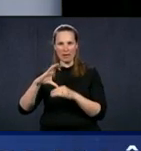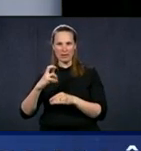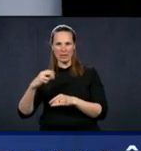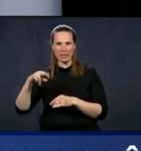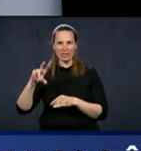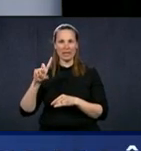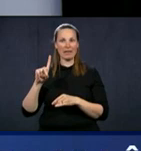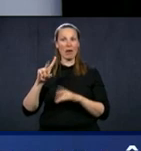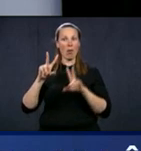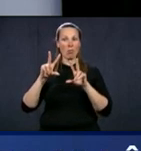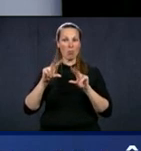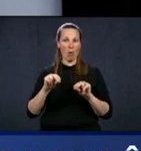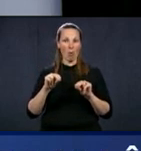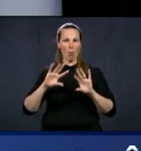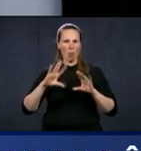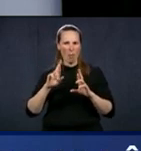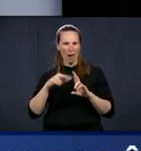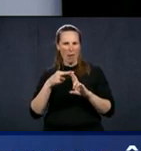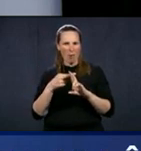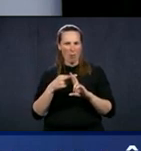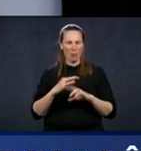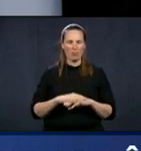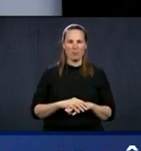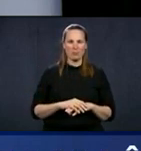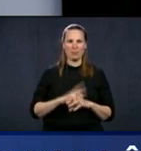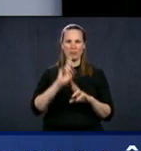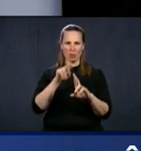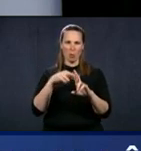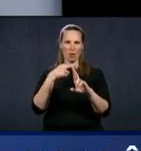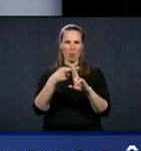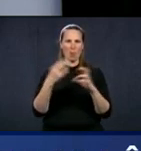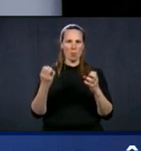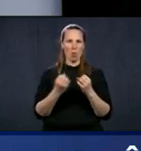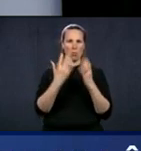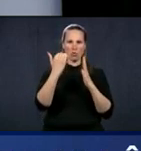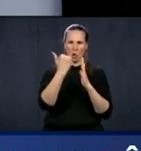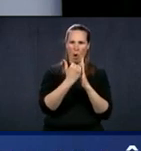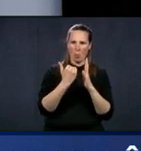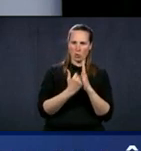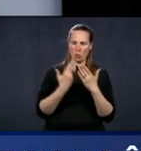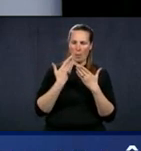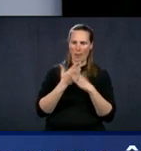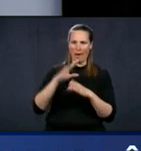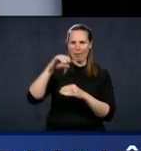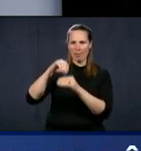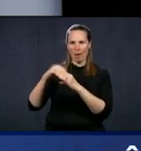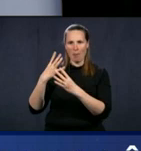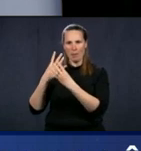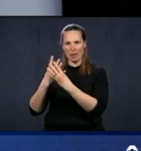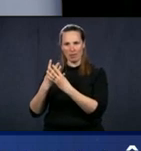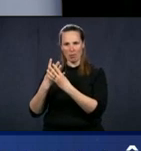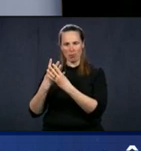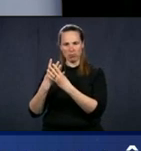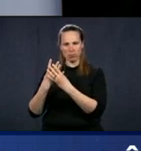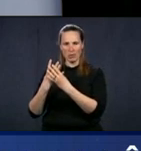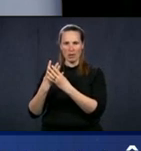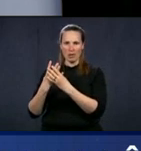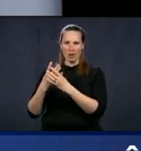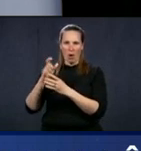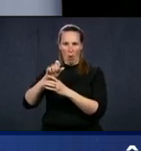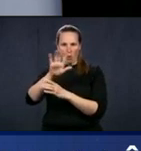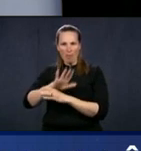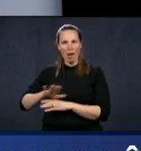ouverture. Donc, il y a déjà plusieurs mesures préventives qui avaient été mises en place dans nos établissements de détention du